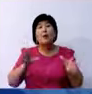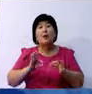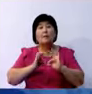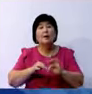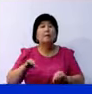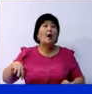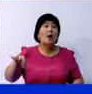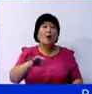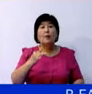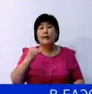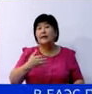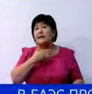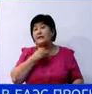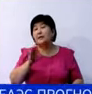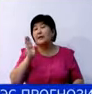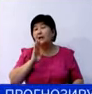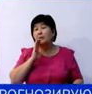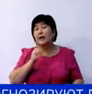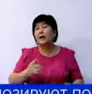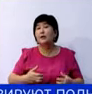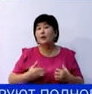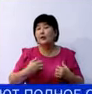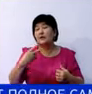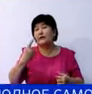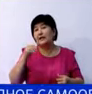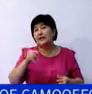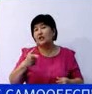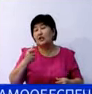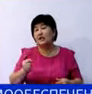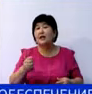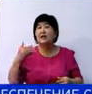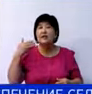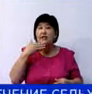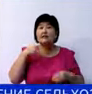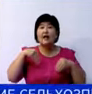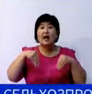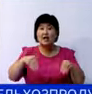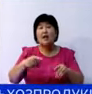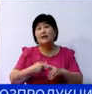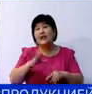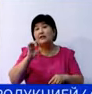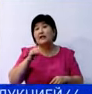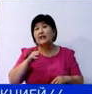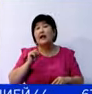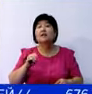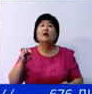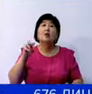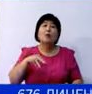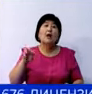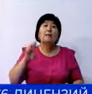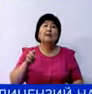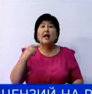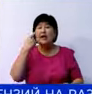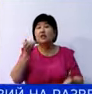по области из-за дефицита воды под угрозой 21 тысяча гектаров рисового клина сенатор мухтар бахтиярова лично